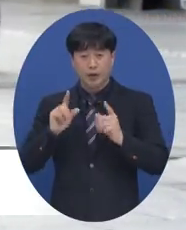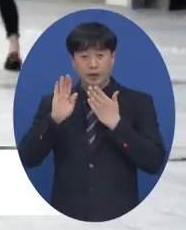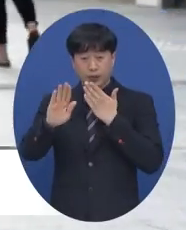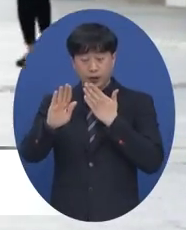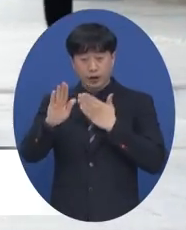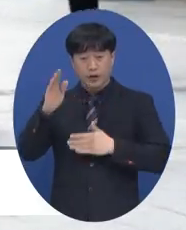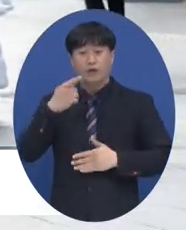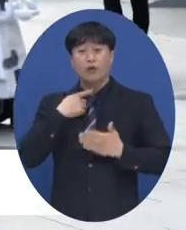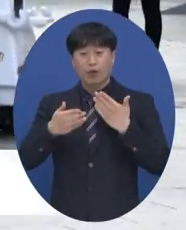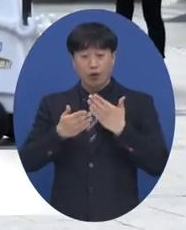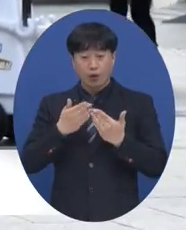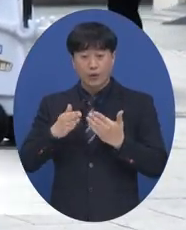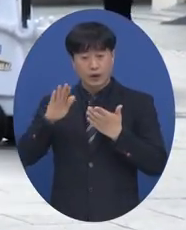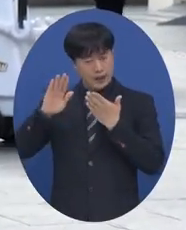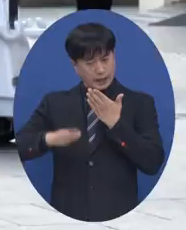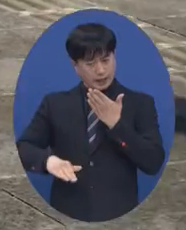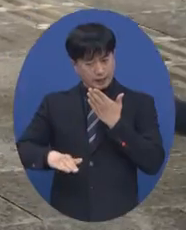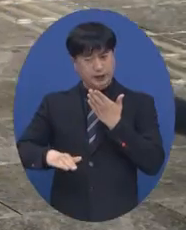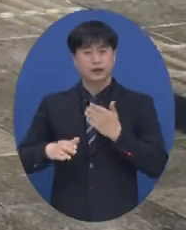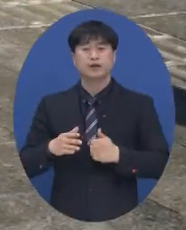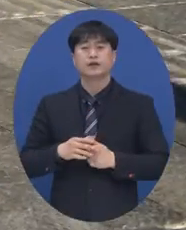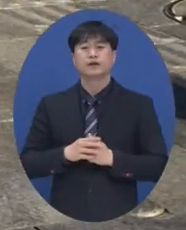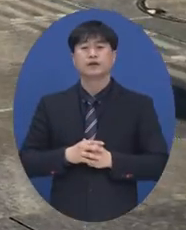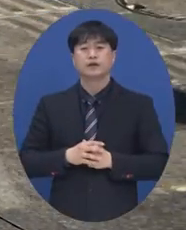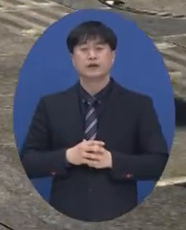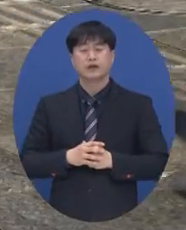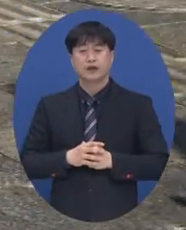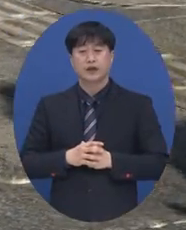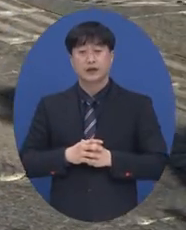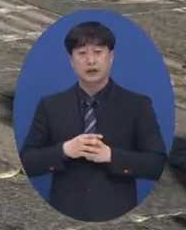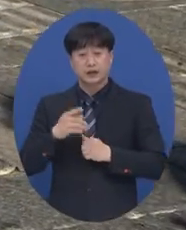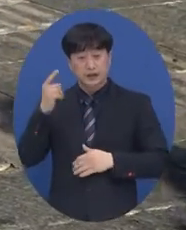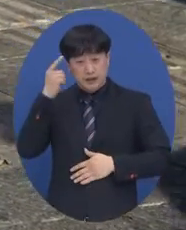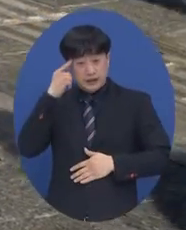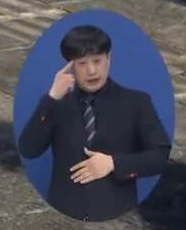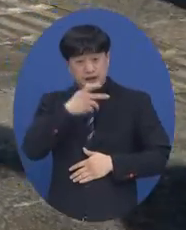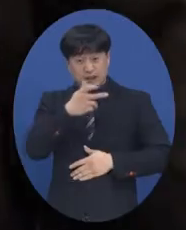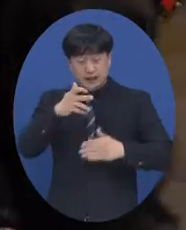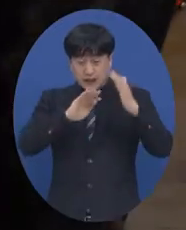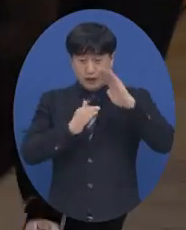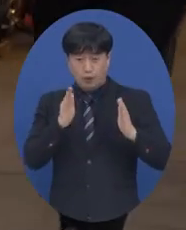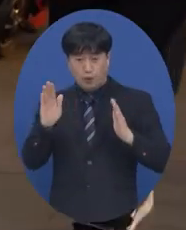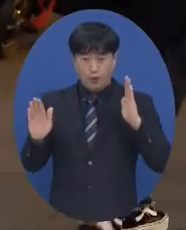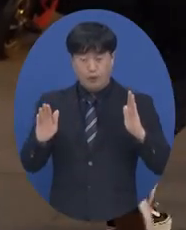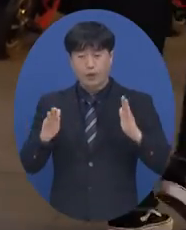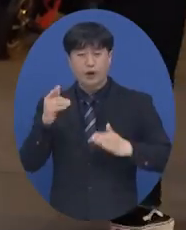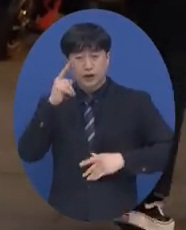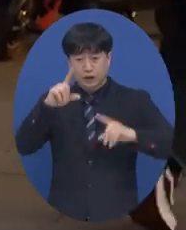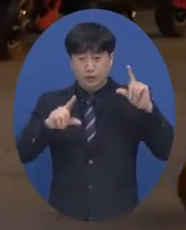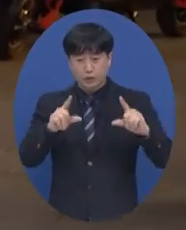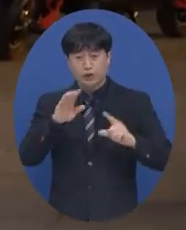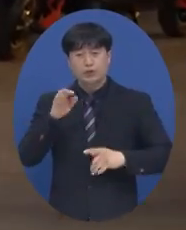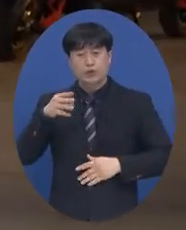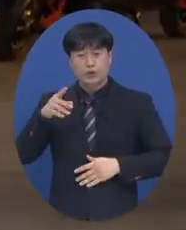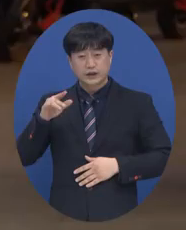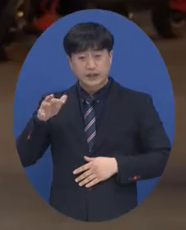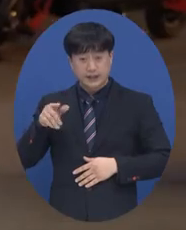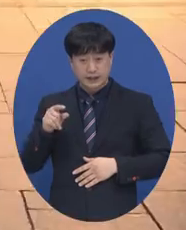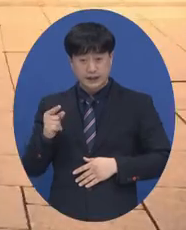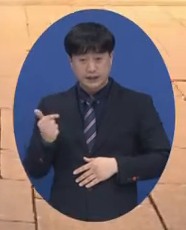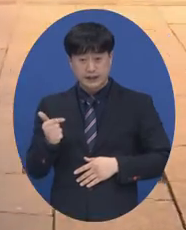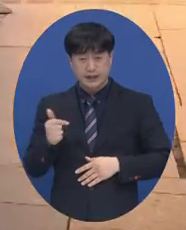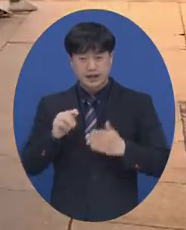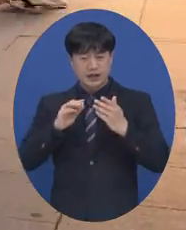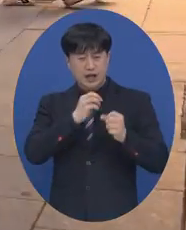2021은 올 하반기에 열릴 예정입니다. 인공지능과 로봇, 빅데이터, 증강 가상현실, 블록체인 등 다양한